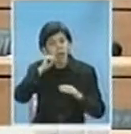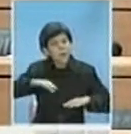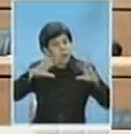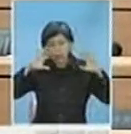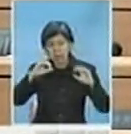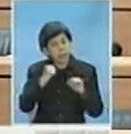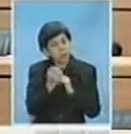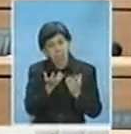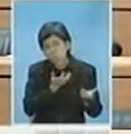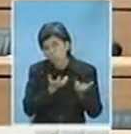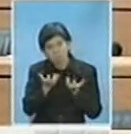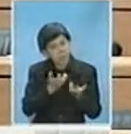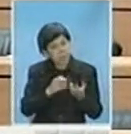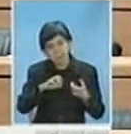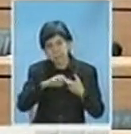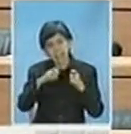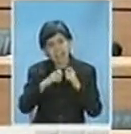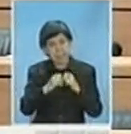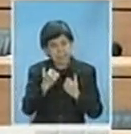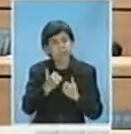มวันนี้ท่านมีโอกาส